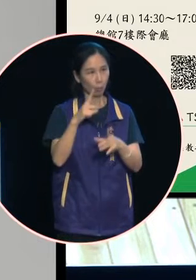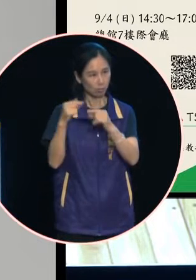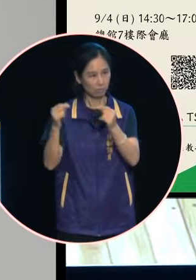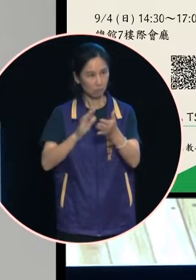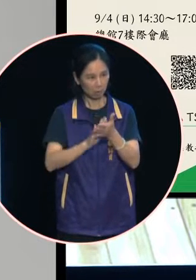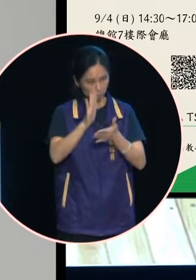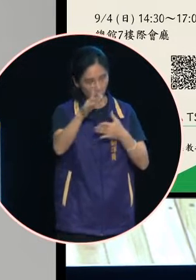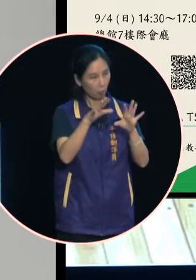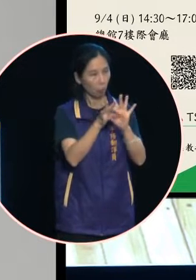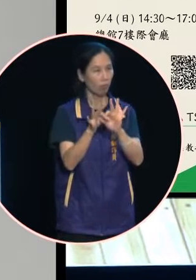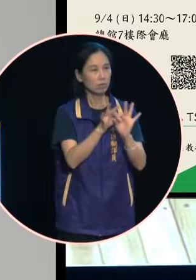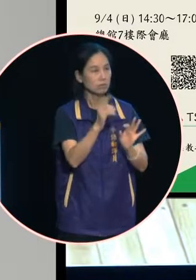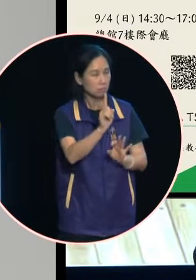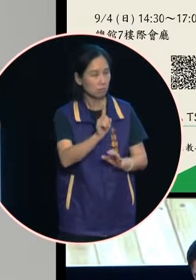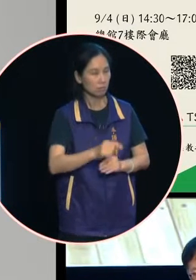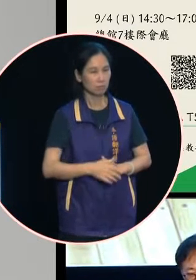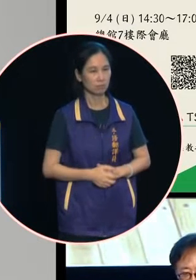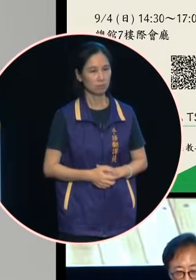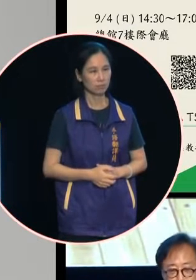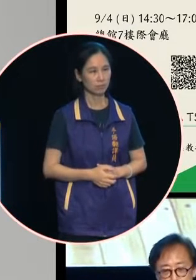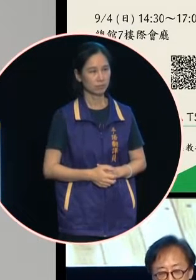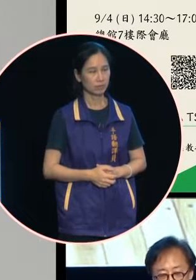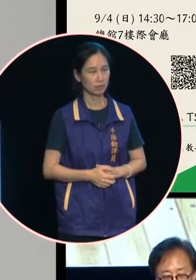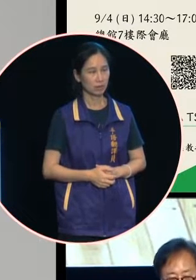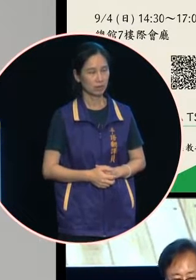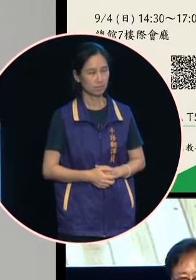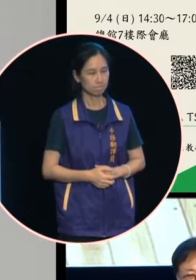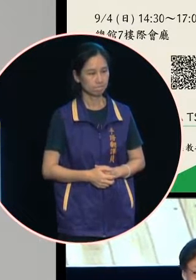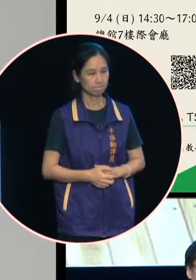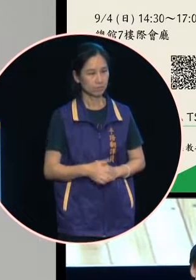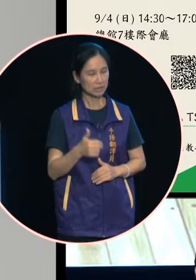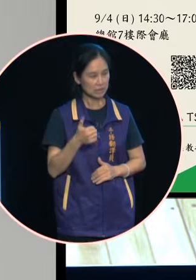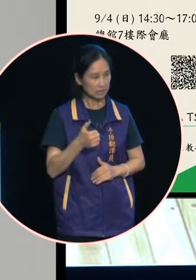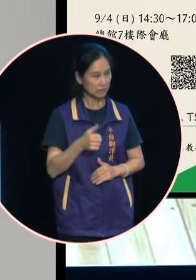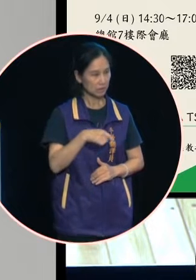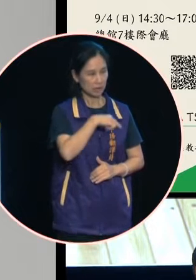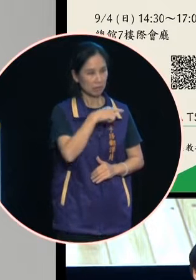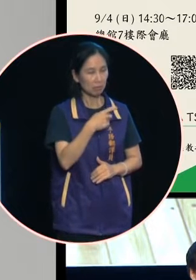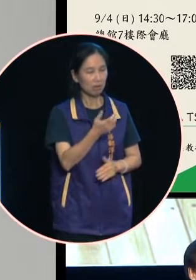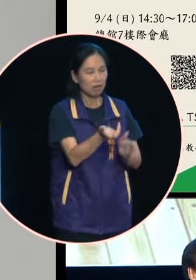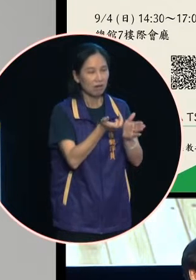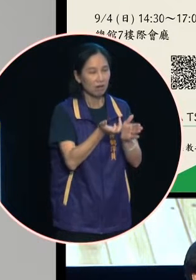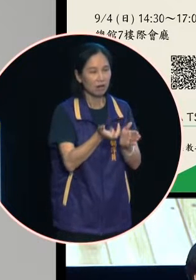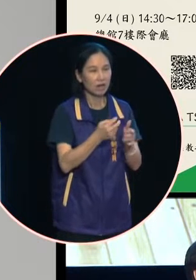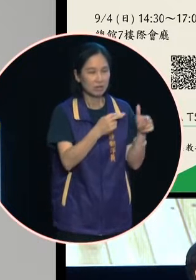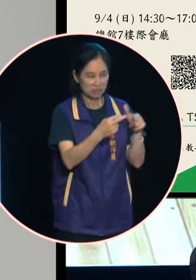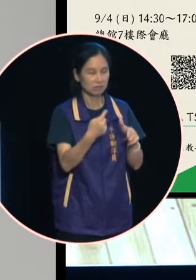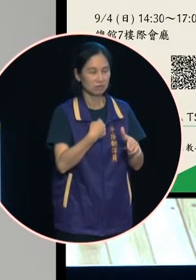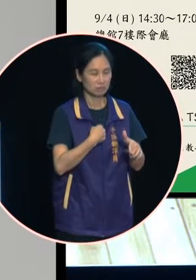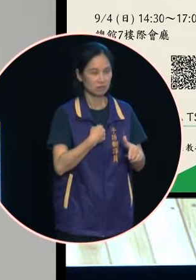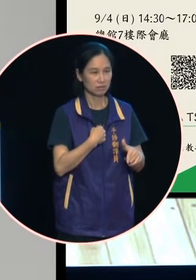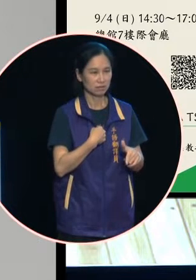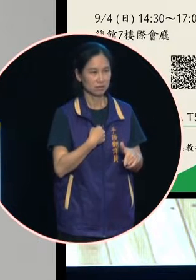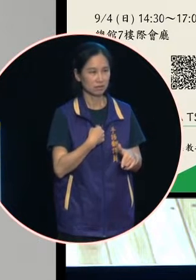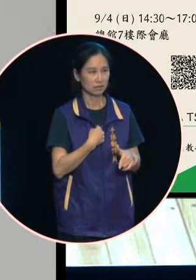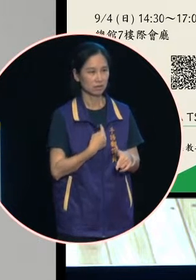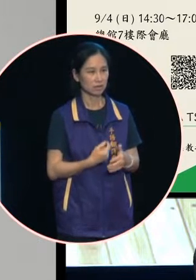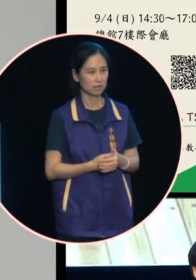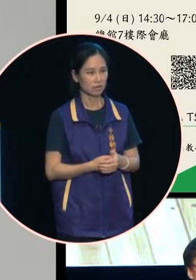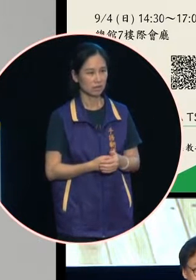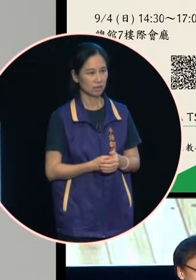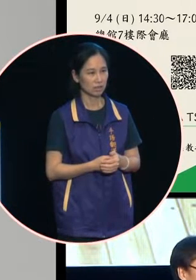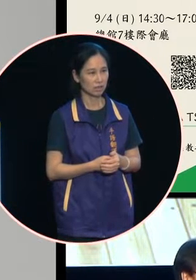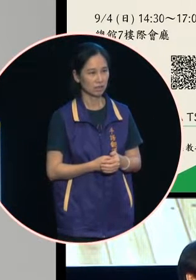感谢，刚刚介绍，给各位介绍我的小姐，非常